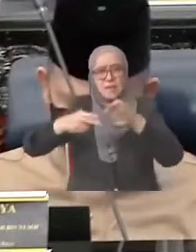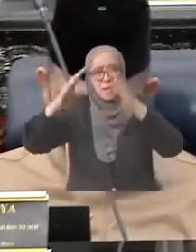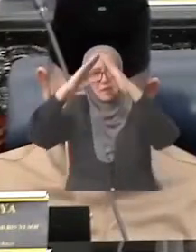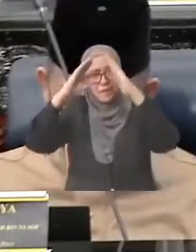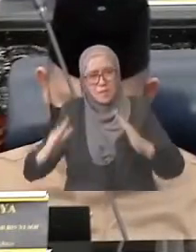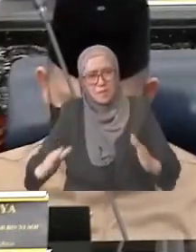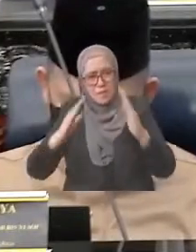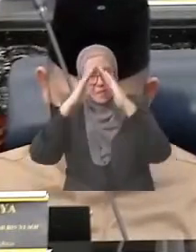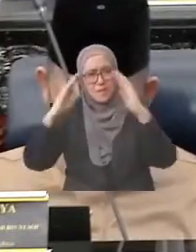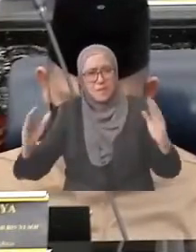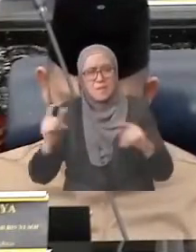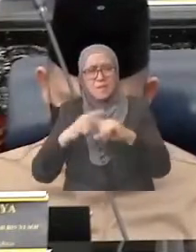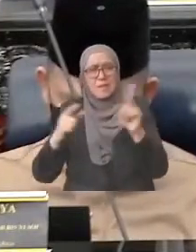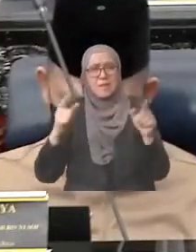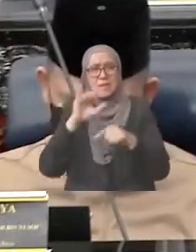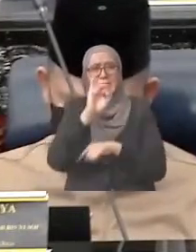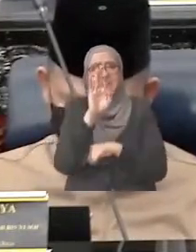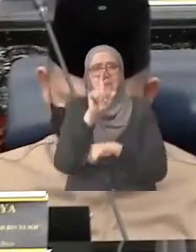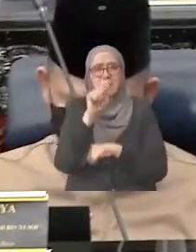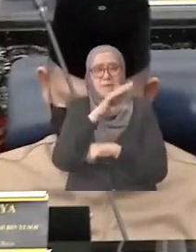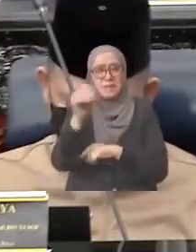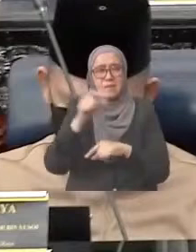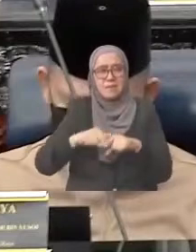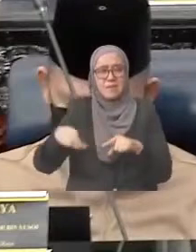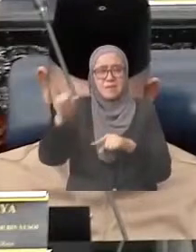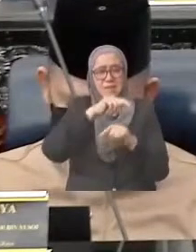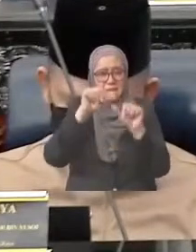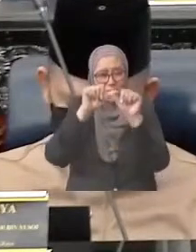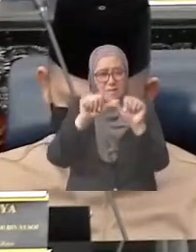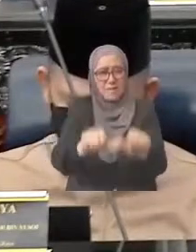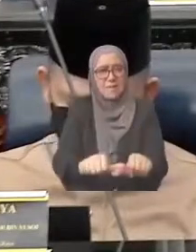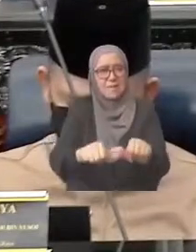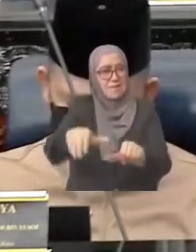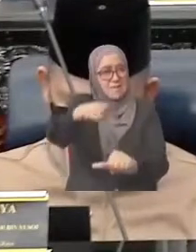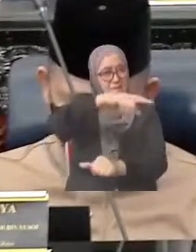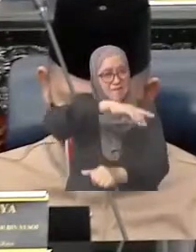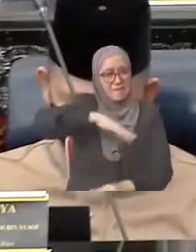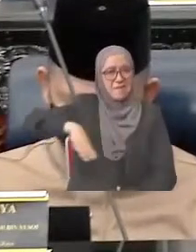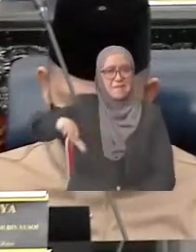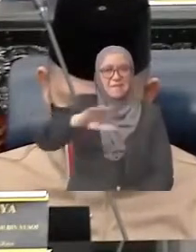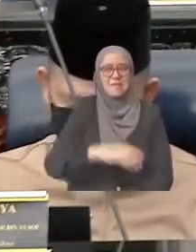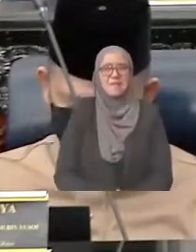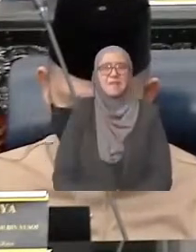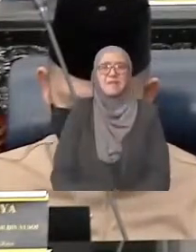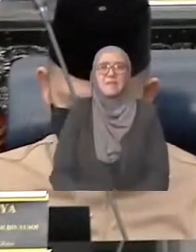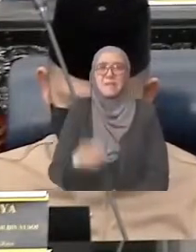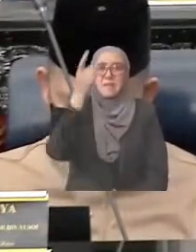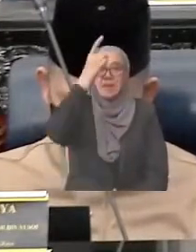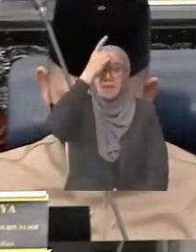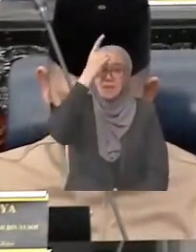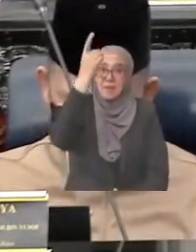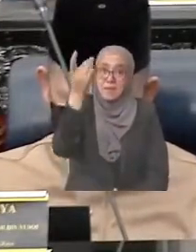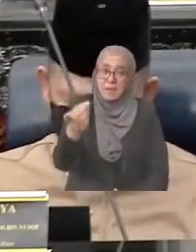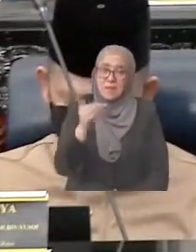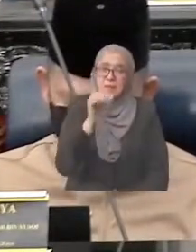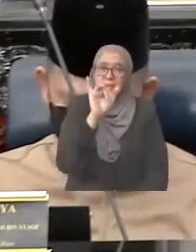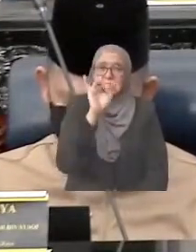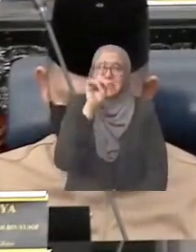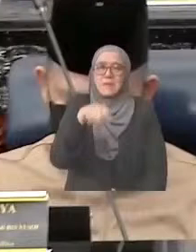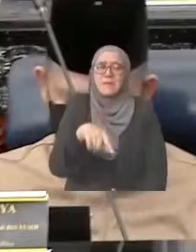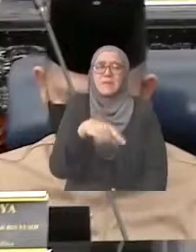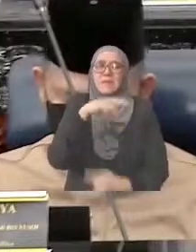setempat tato yang di betul Hai bila kita sebut perihal seorang yang bernama wanita